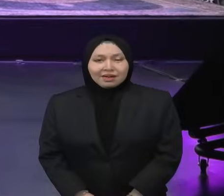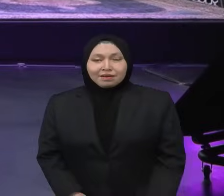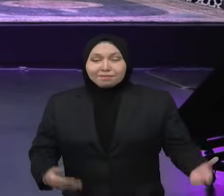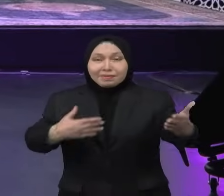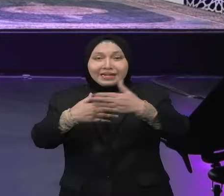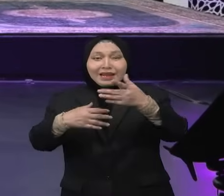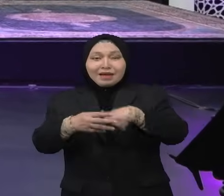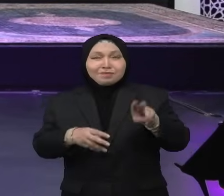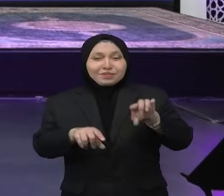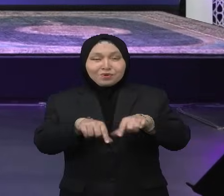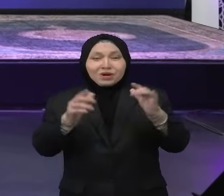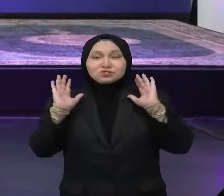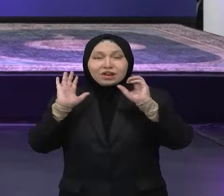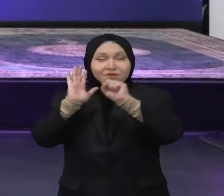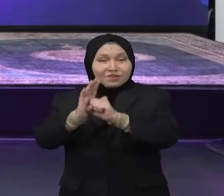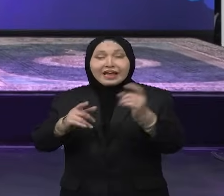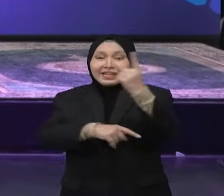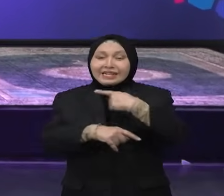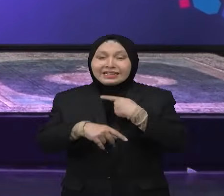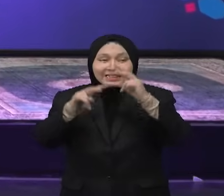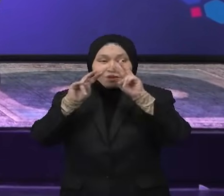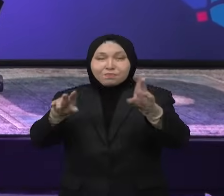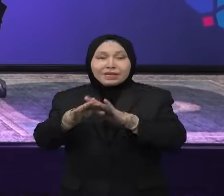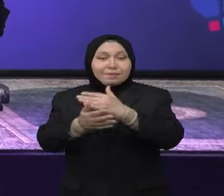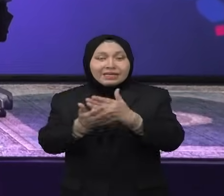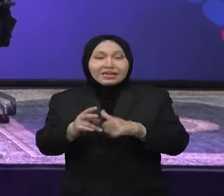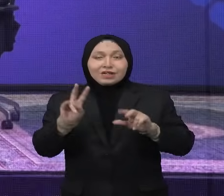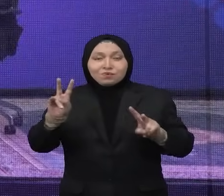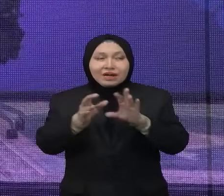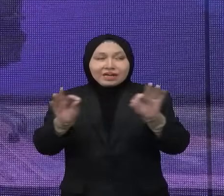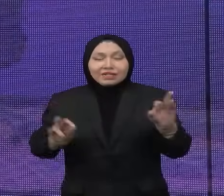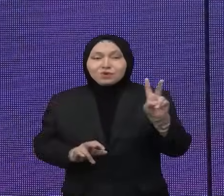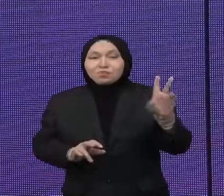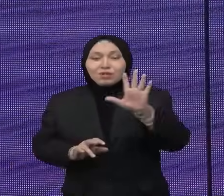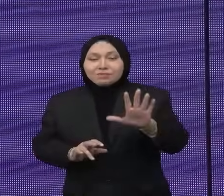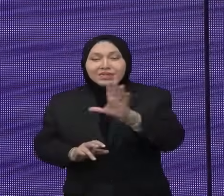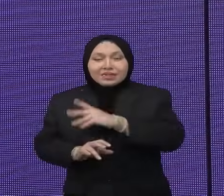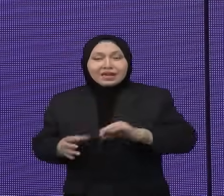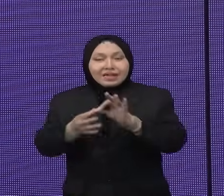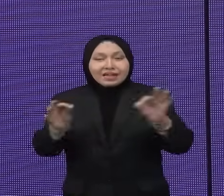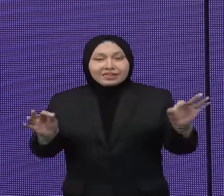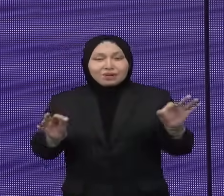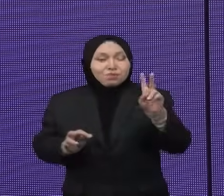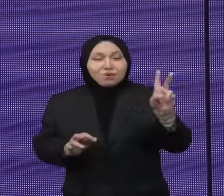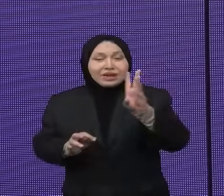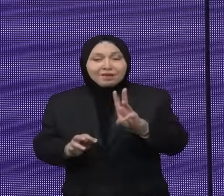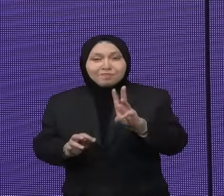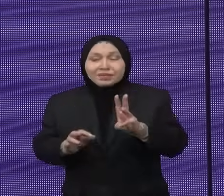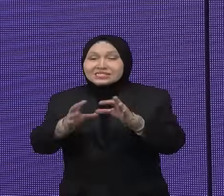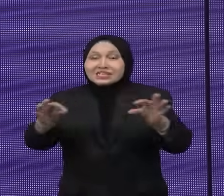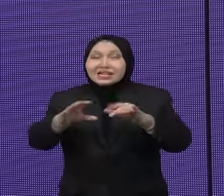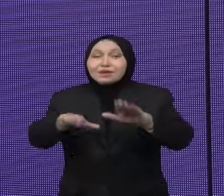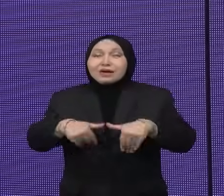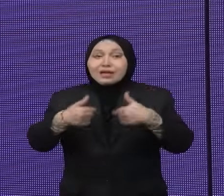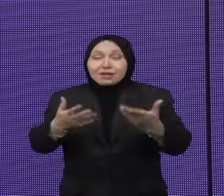Kembali kita dalam My Quran Time, Quran Salat Infaq pada hari ini. Kita melihat kepada bahagian kedua ayat yang ke-25 dan juga ayat yang ke-26 menceritakan